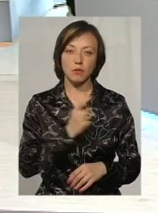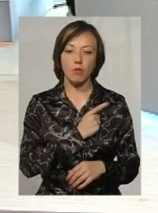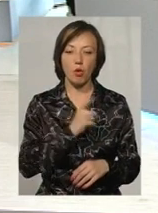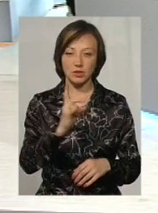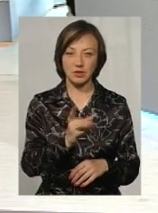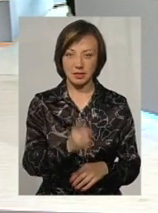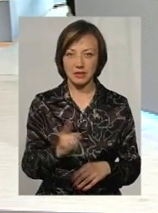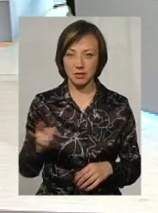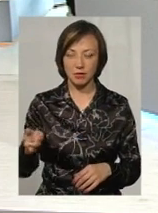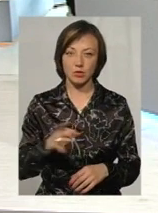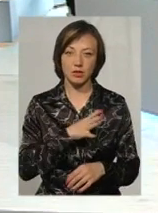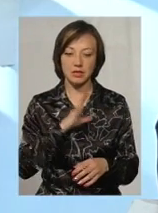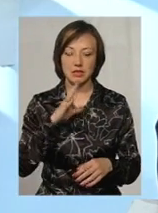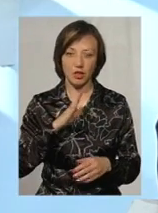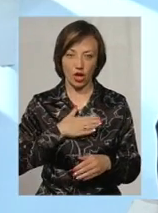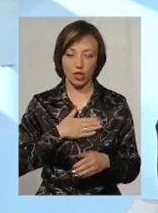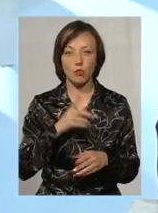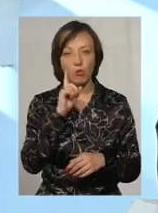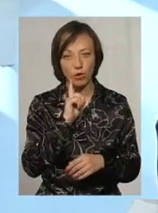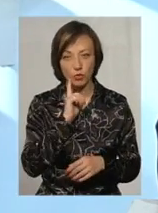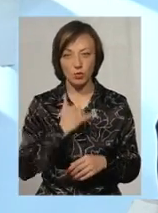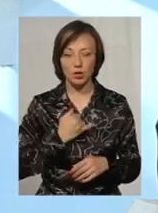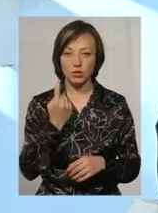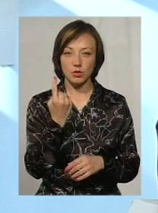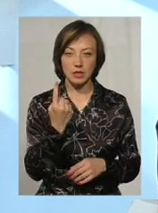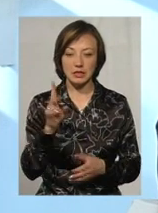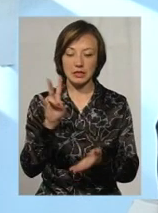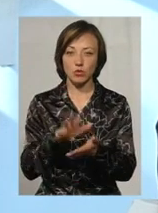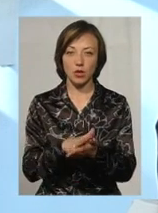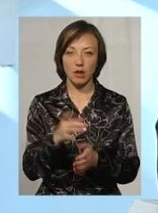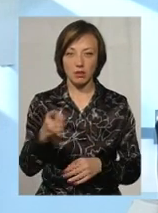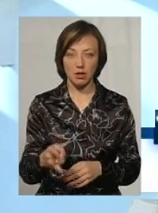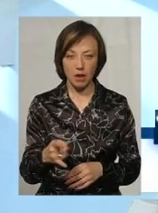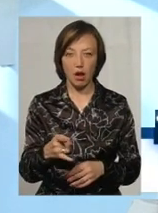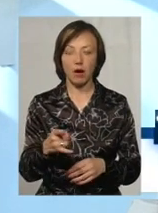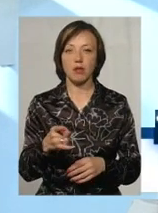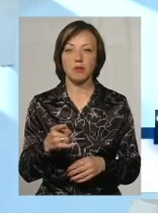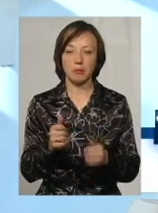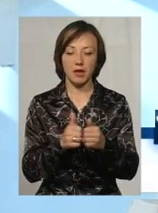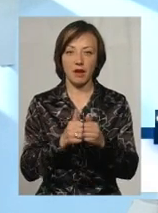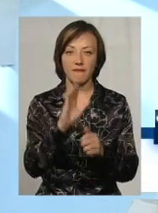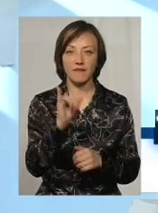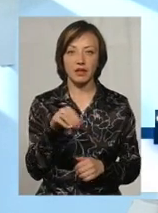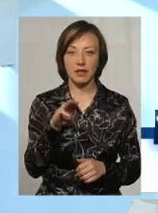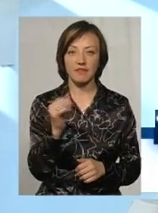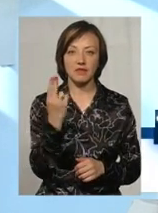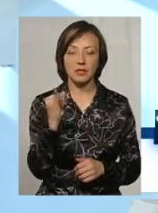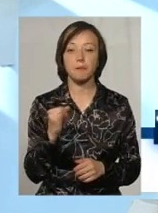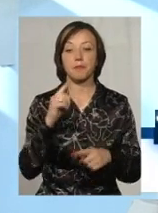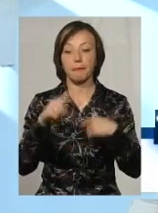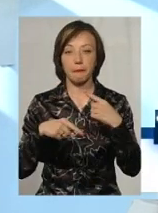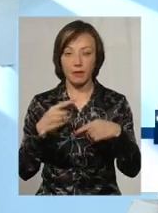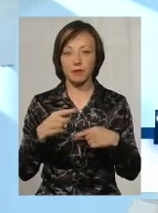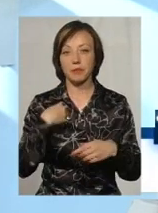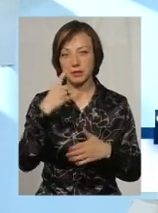були якраз за патрульною поліцією. Поки що в нас тільки один є стаціонарний пост, але В майбутньому ми надіємося, що все ж таки всі пости